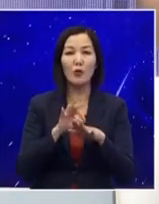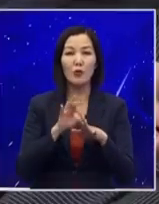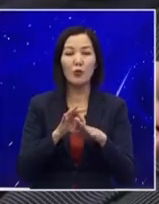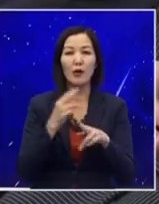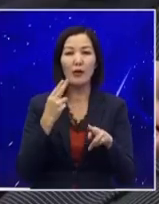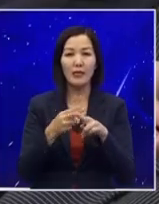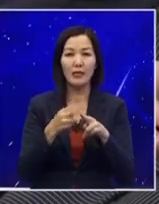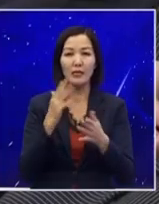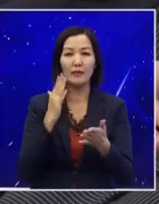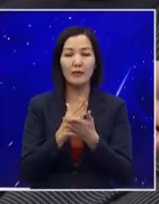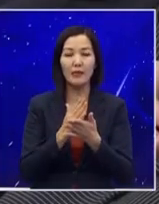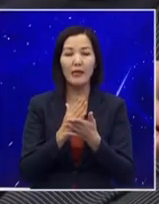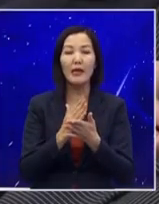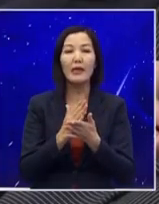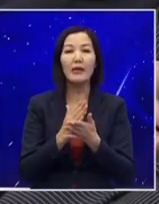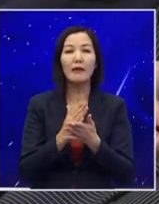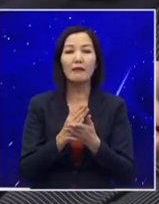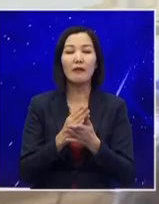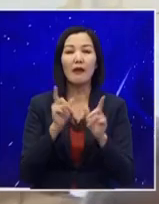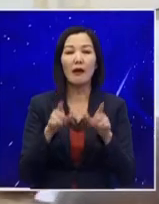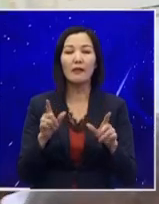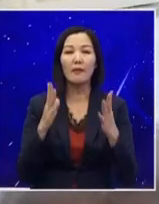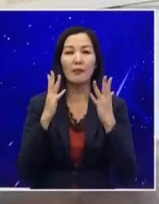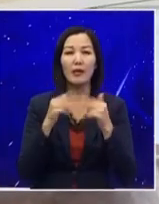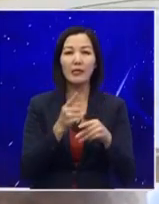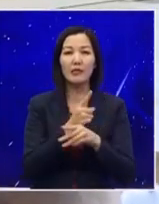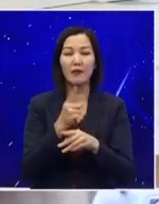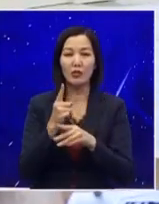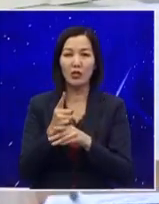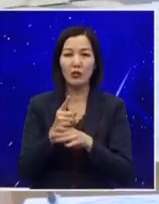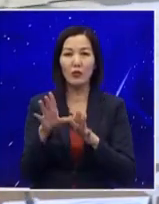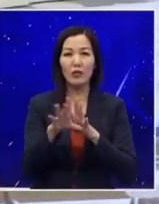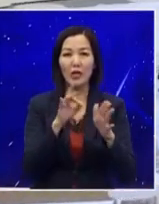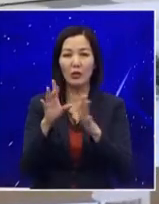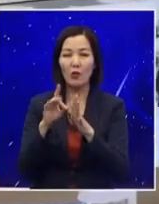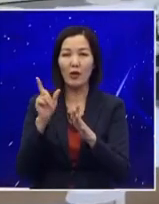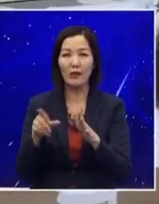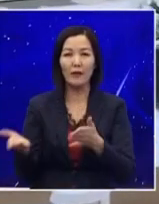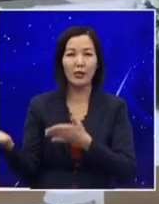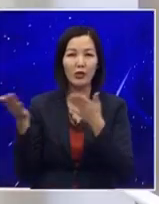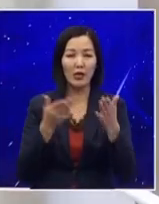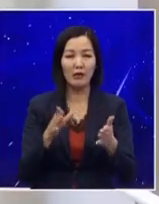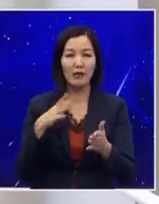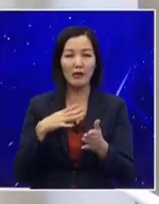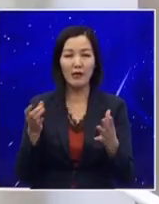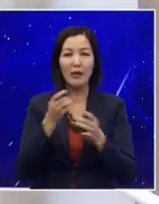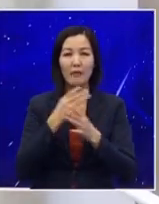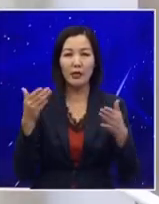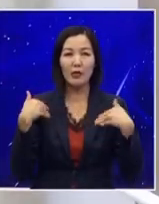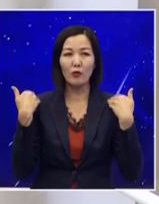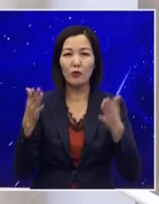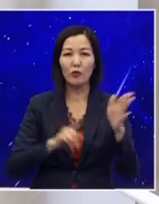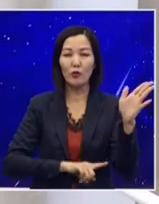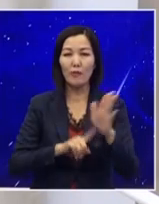сәл салтанатты өзгертті. Адам саны шектеулі, таңдаулар ғана мұнда келіп отыр. Салтанатты жиын мерекелік құттықтаудан